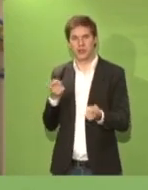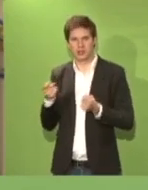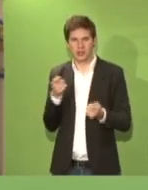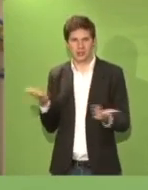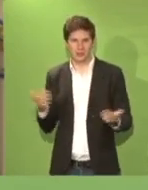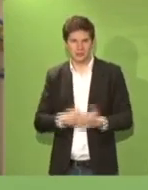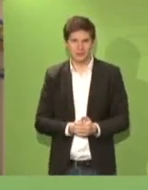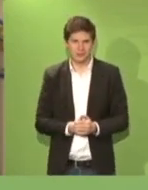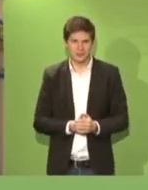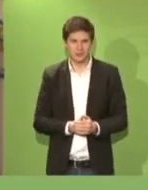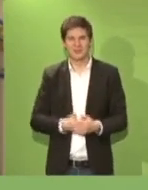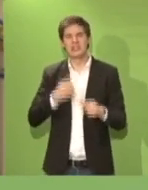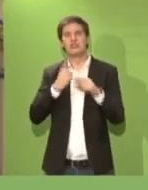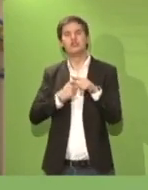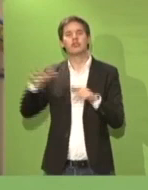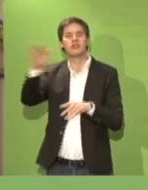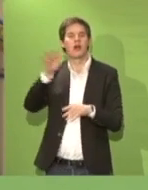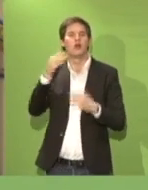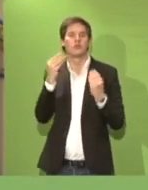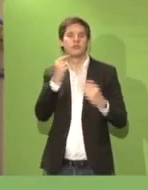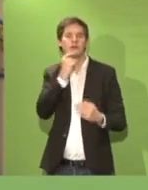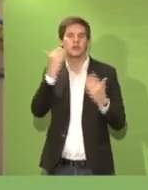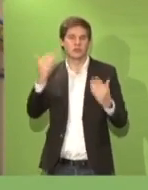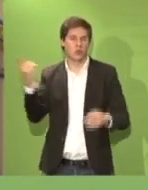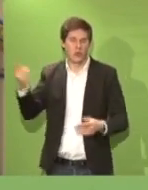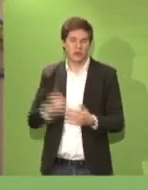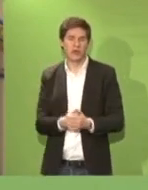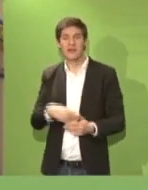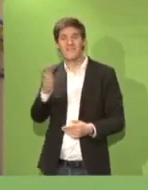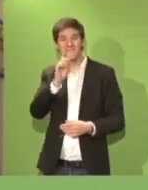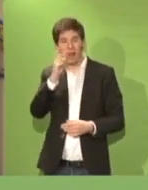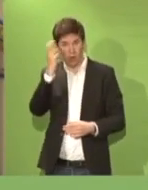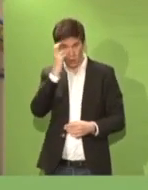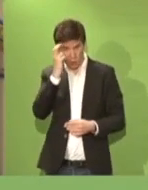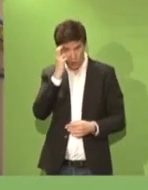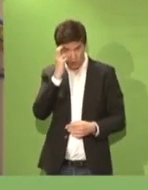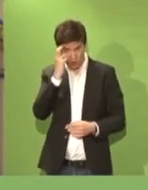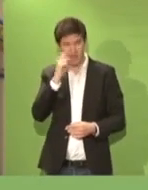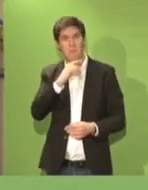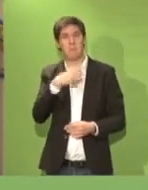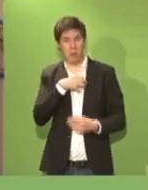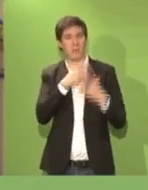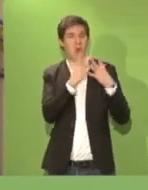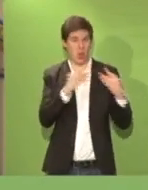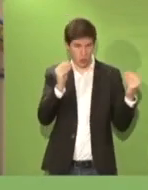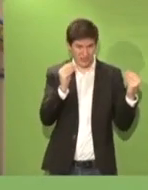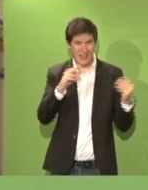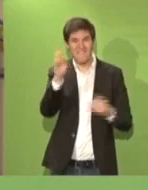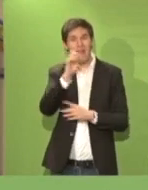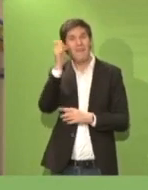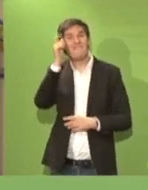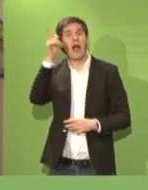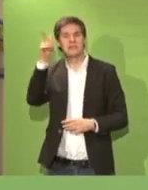chinesischen Sprichwortes, was da sagt, der Kluge löst Probleme, der Weise vermeidet